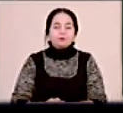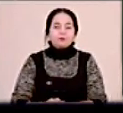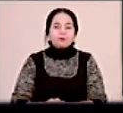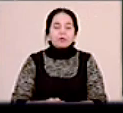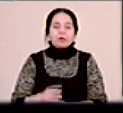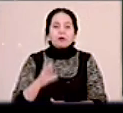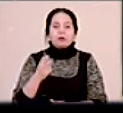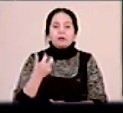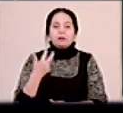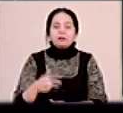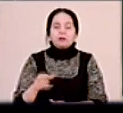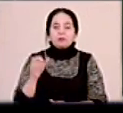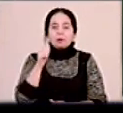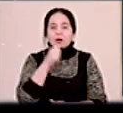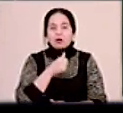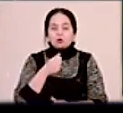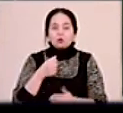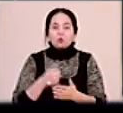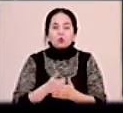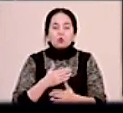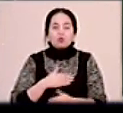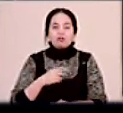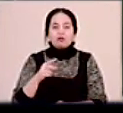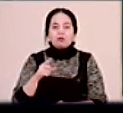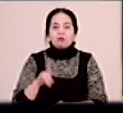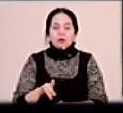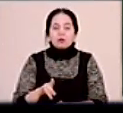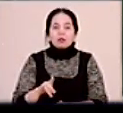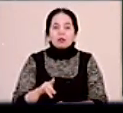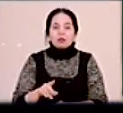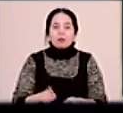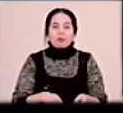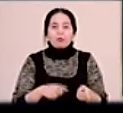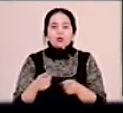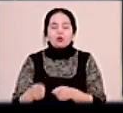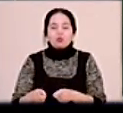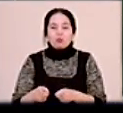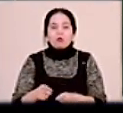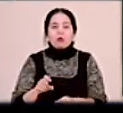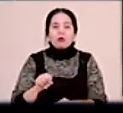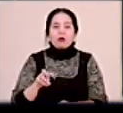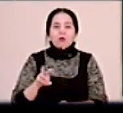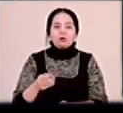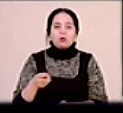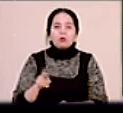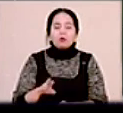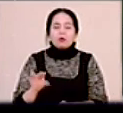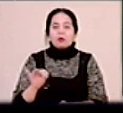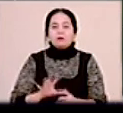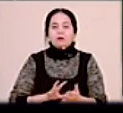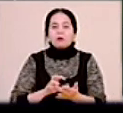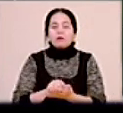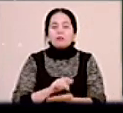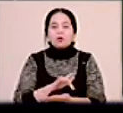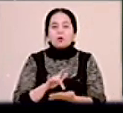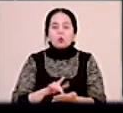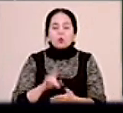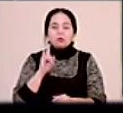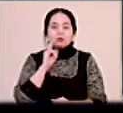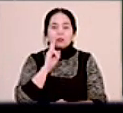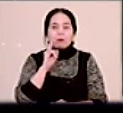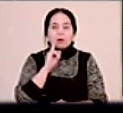В 330 году до нашей эры перешел Амударью и захватил город